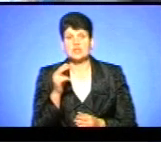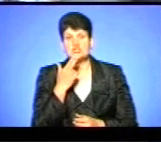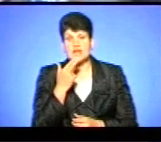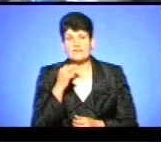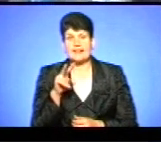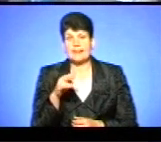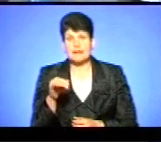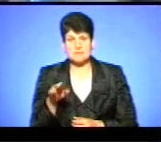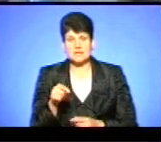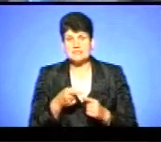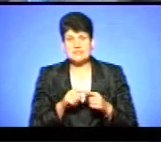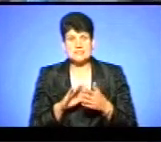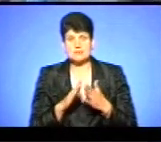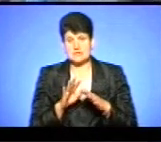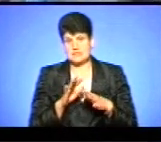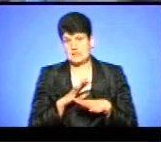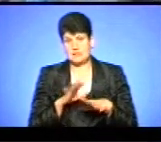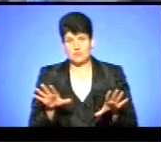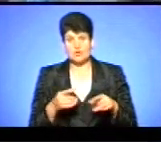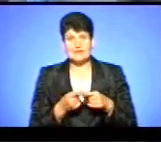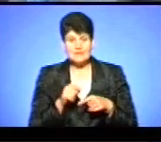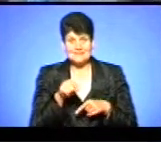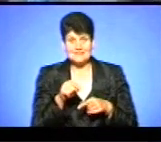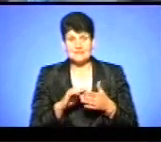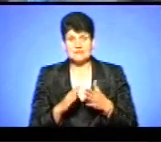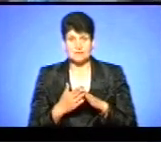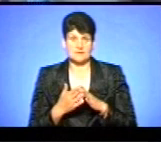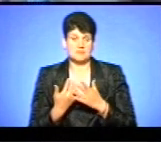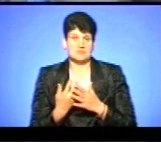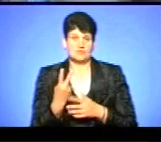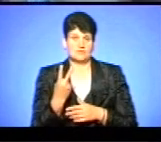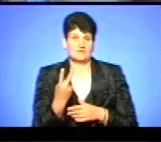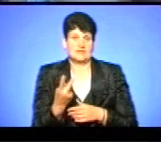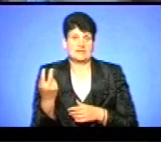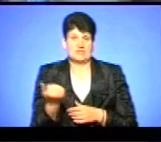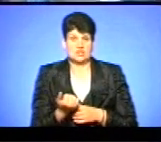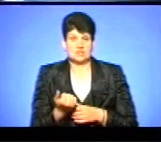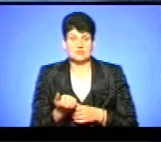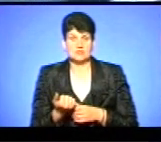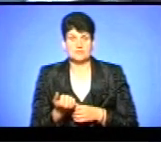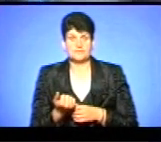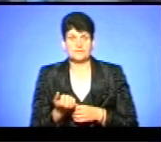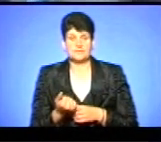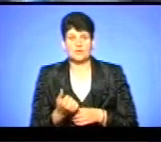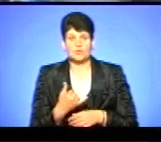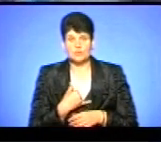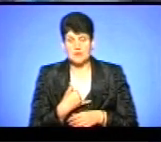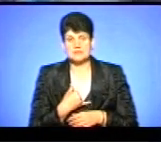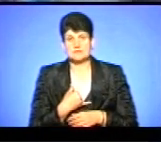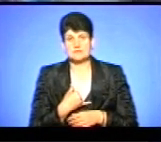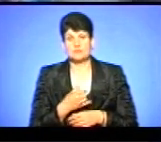такої ситуації у нас не було. Ця ситуація склалась буквально, ну, напевно, тижня-два, максимально загострилась. У нас, зазвичай,